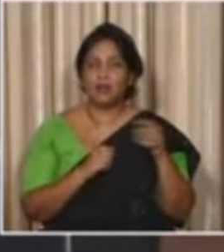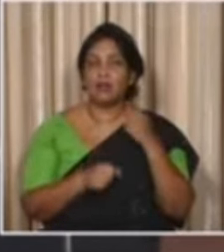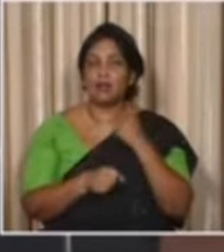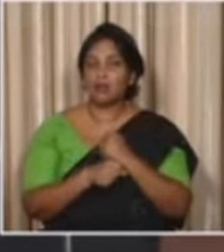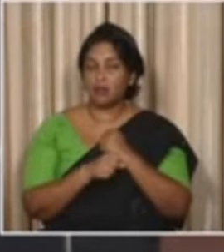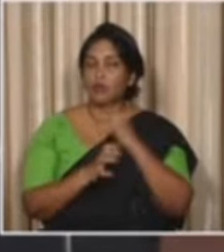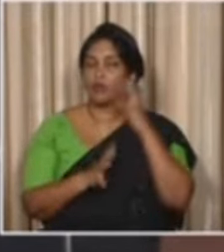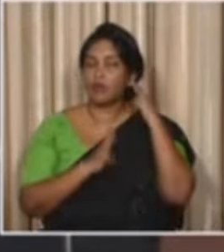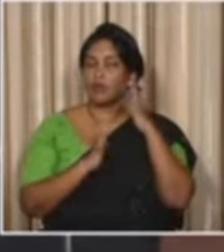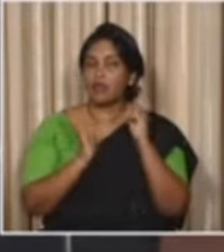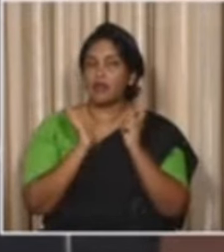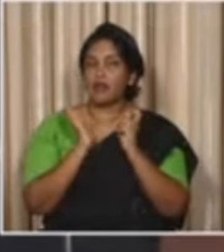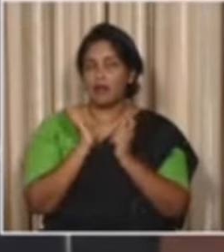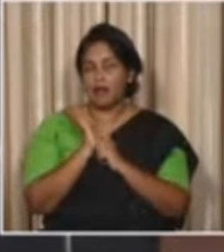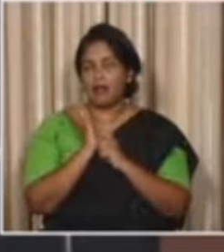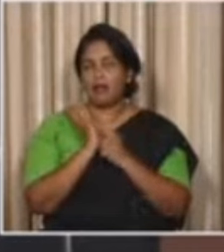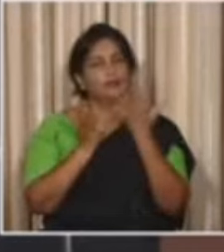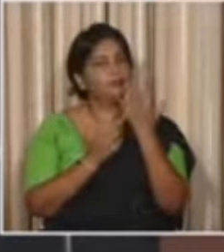ආණ්ඩුවමුණු ලෝකෙටම ඩාය වෙලා